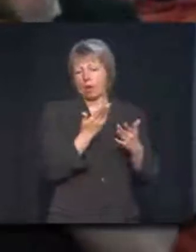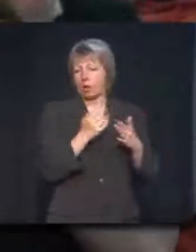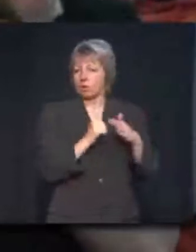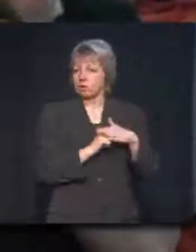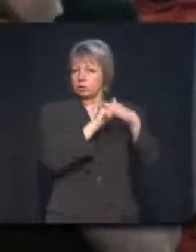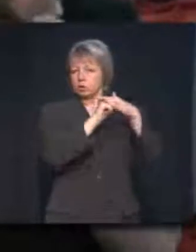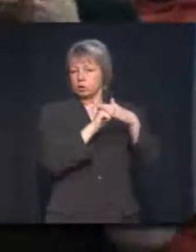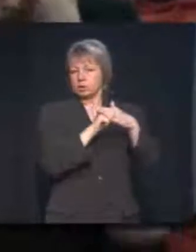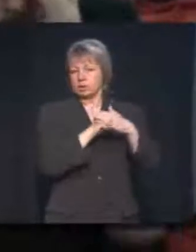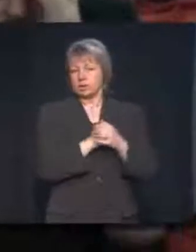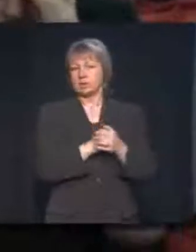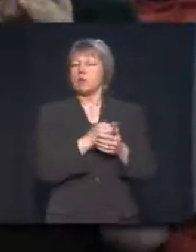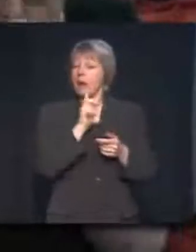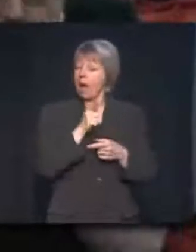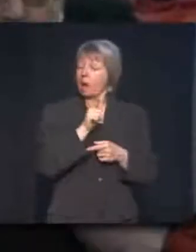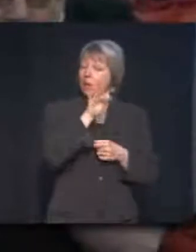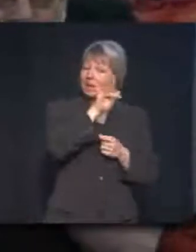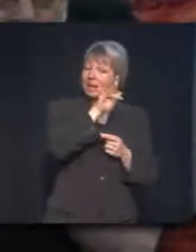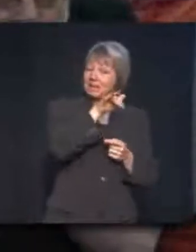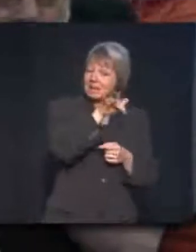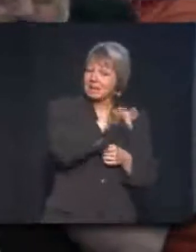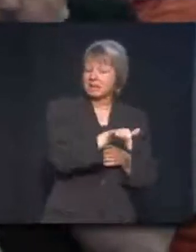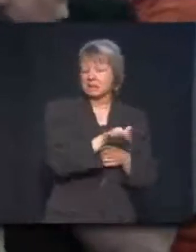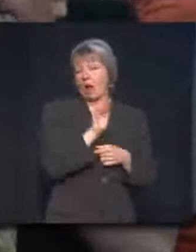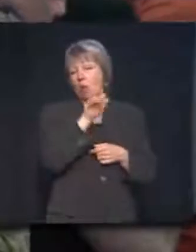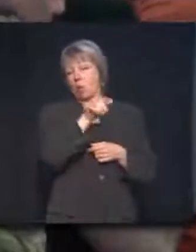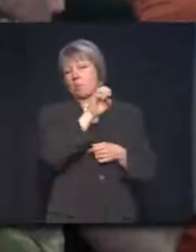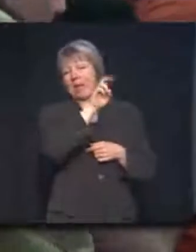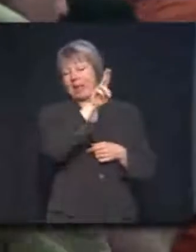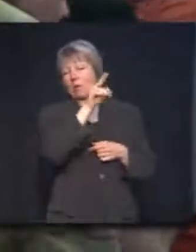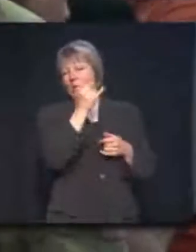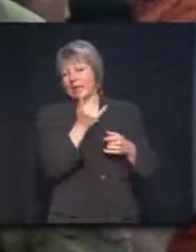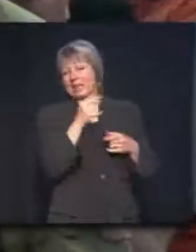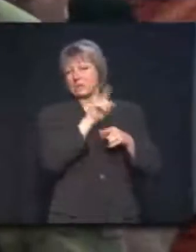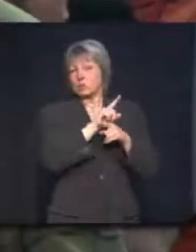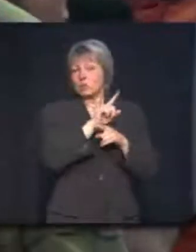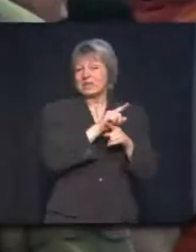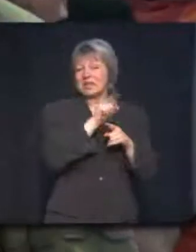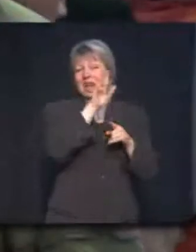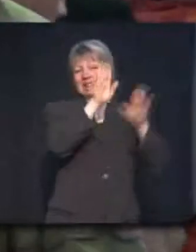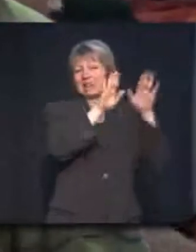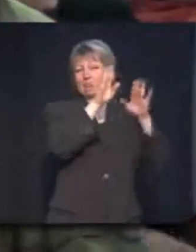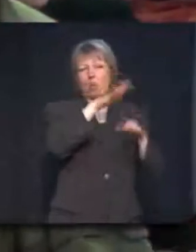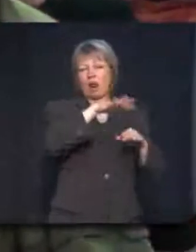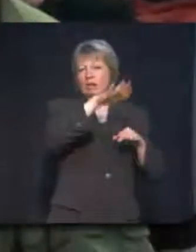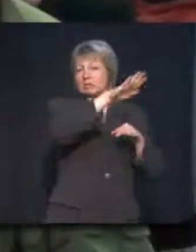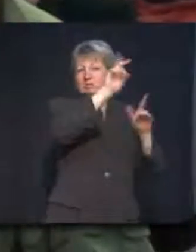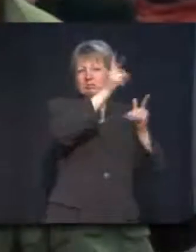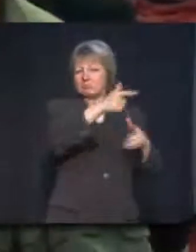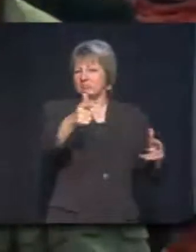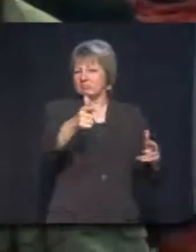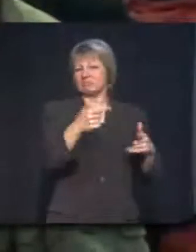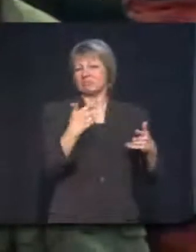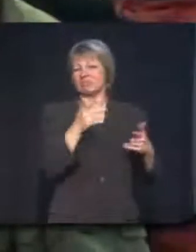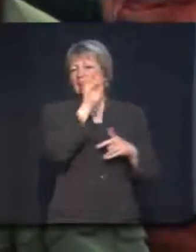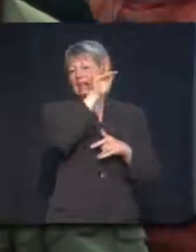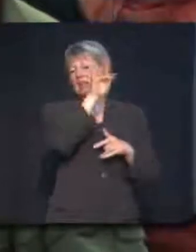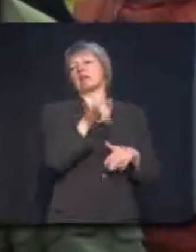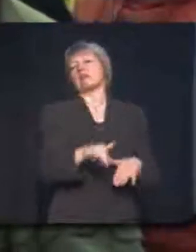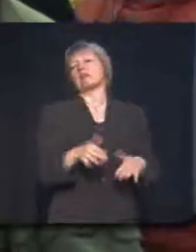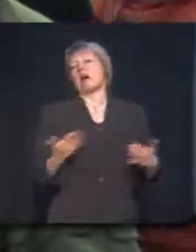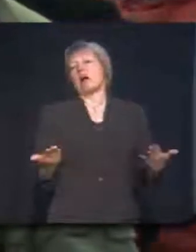an der real existierenden EU und ihren undemokratischen Strukturen nicht spart und zu einer grundsätzlichen